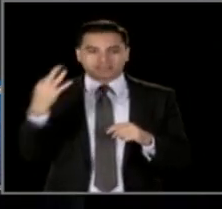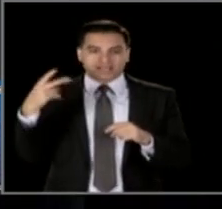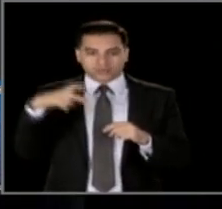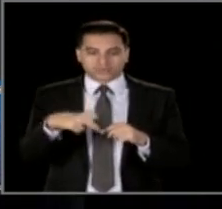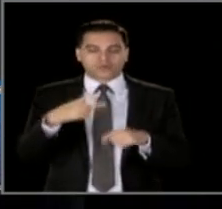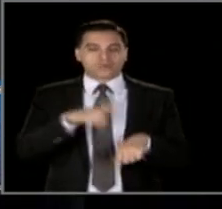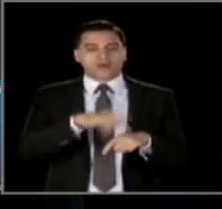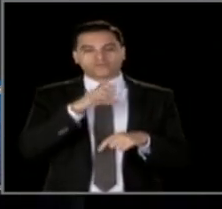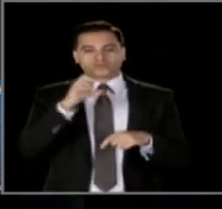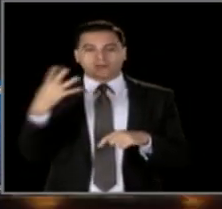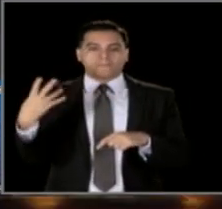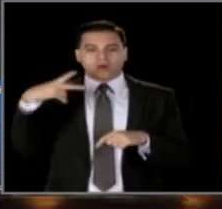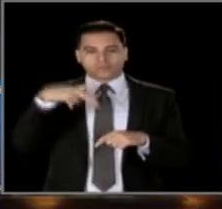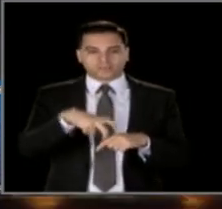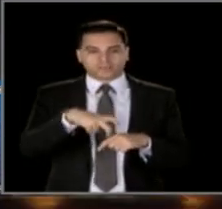1983-84.